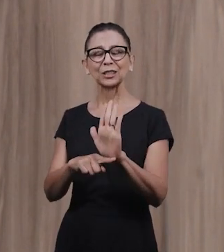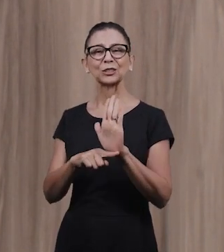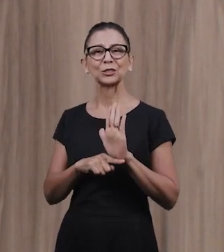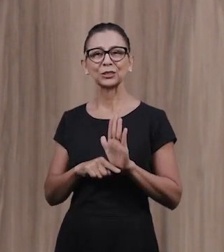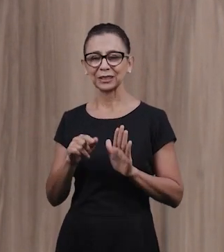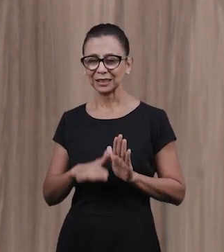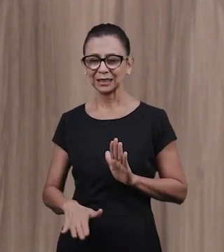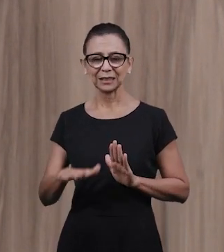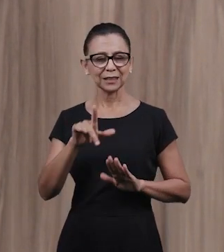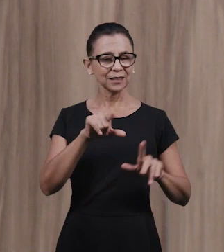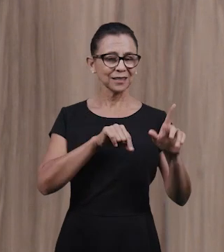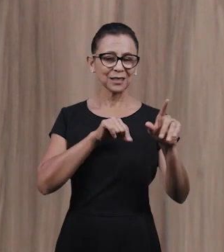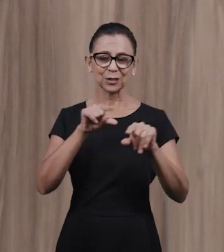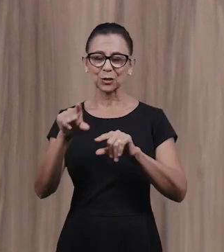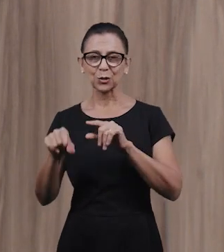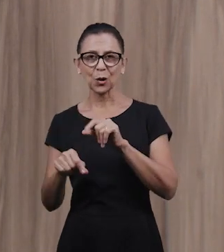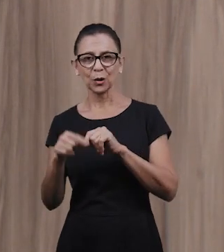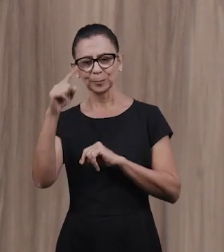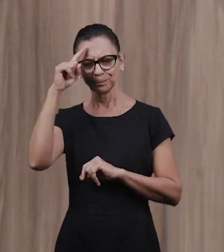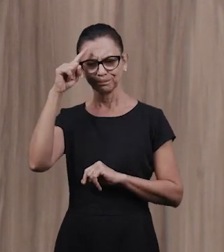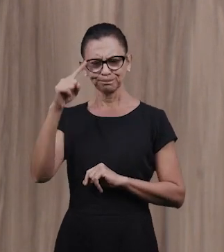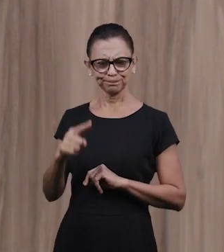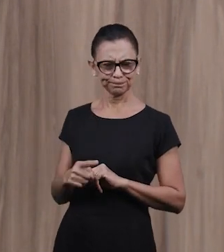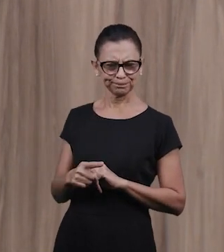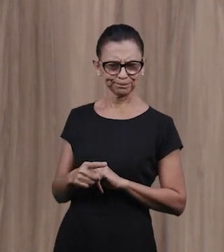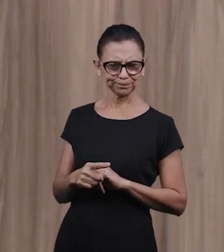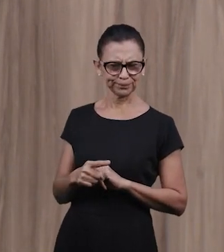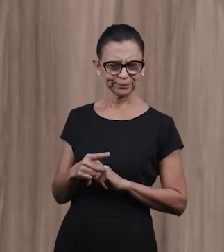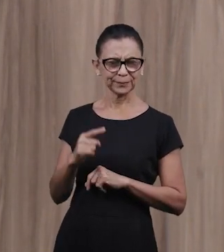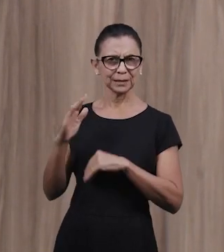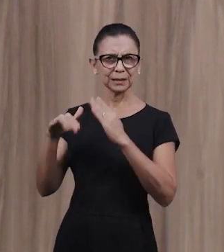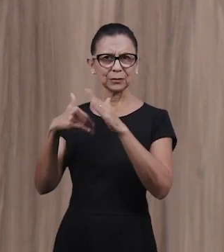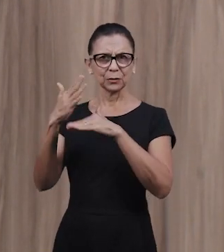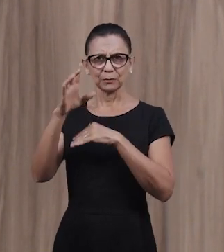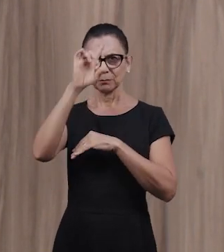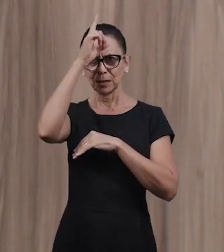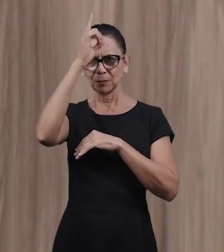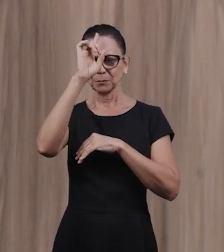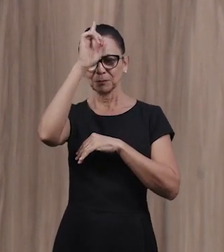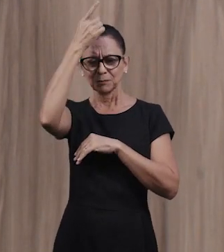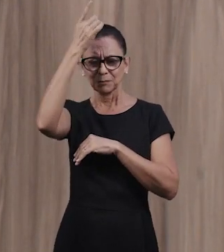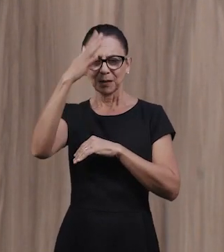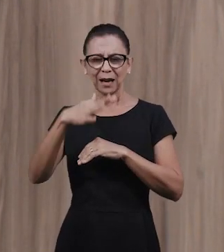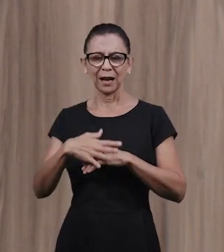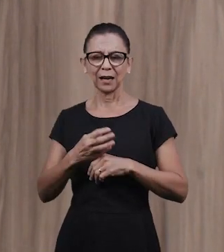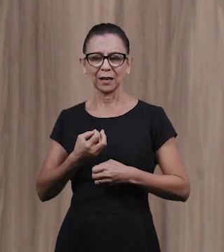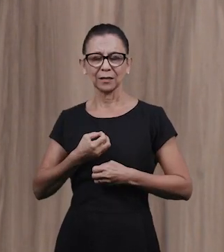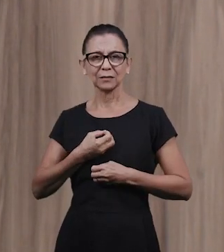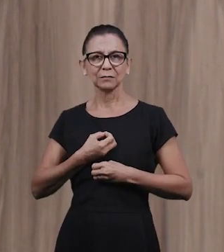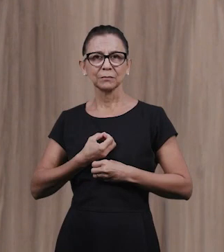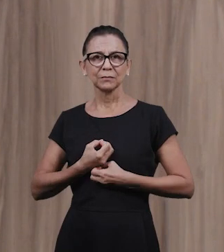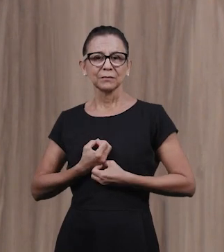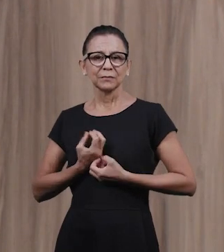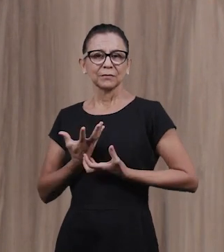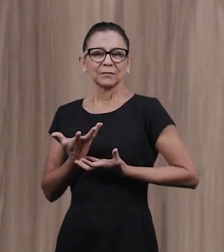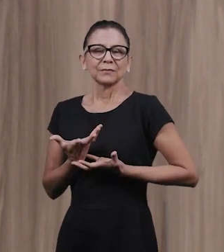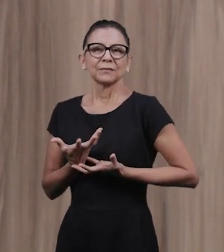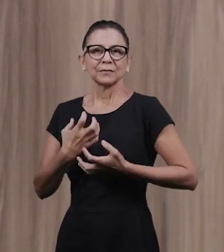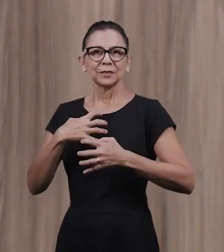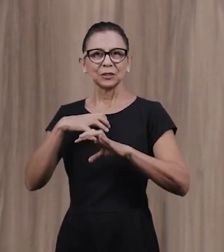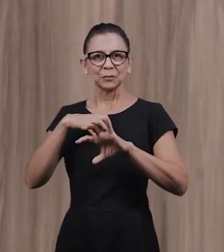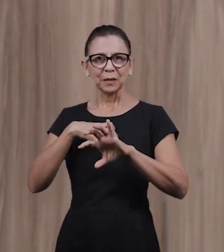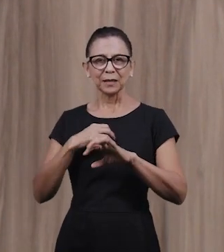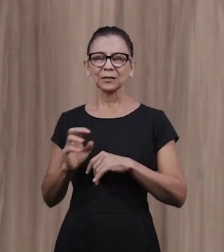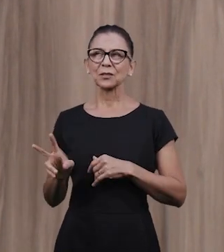donc le jeu rend capable l'enfant de faire des choix, prendre des décisions, développer l'activité, exprimer ses sentiments et